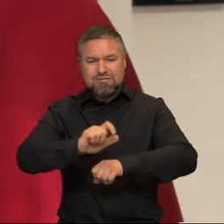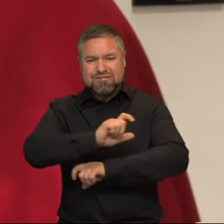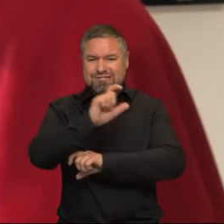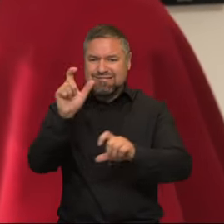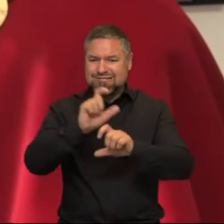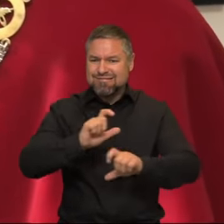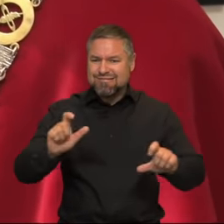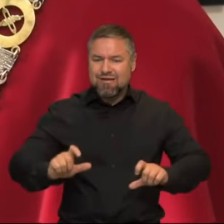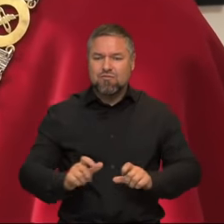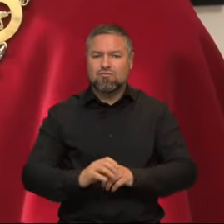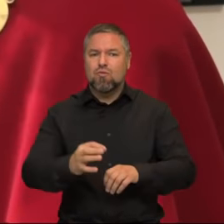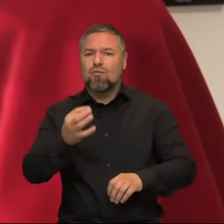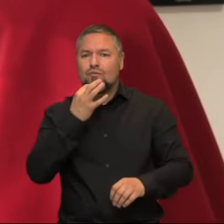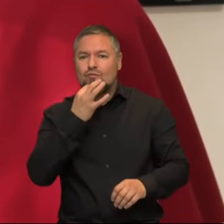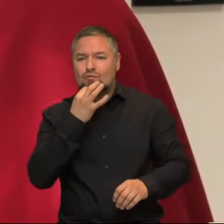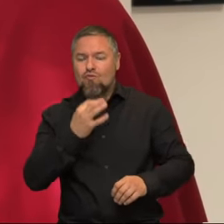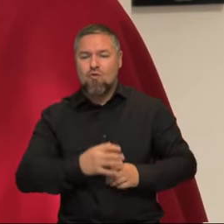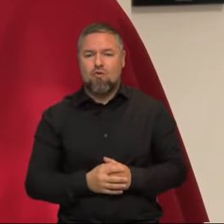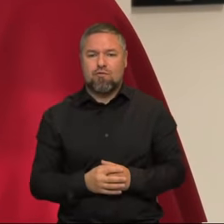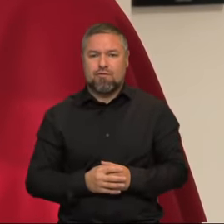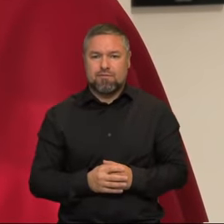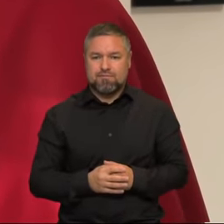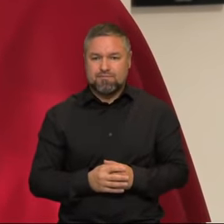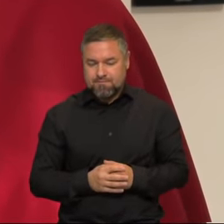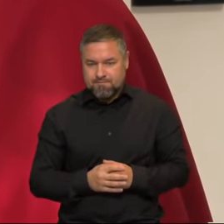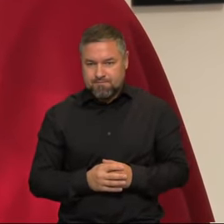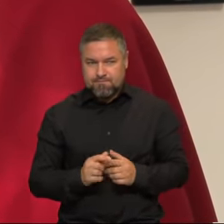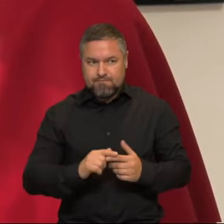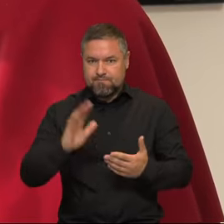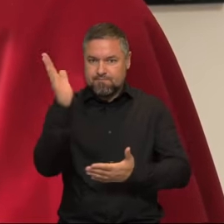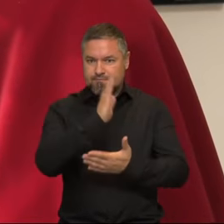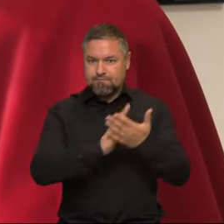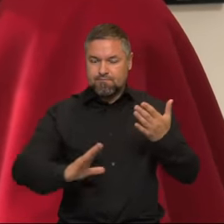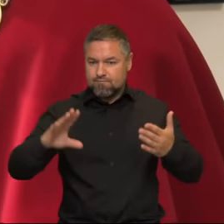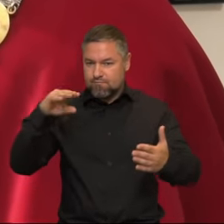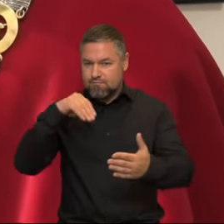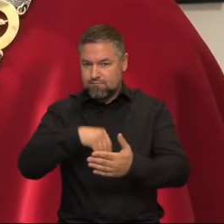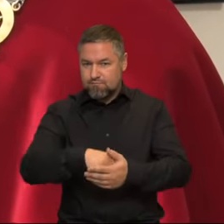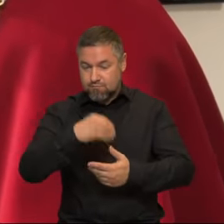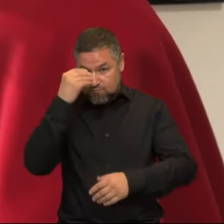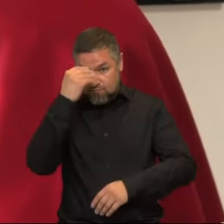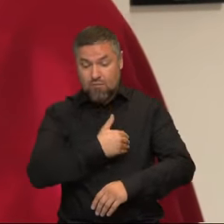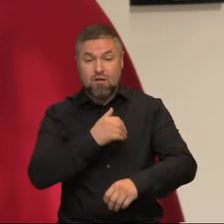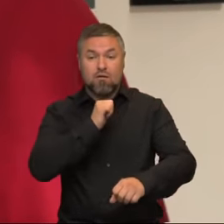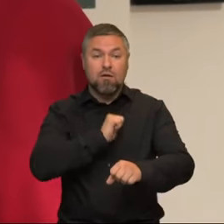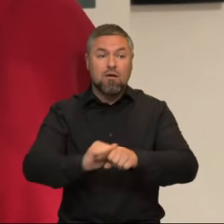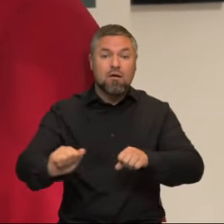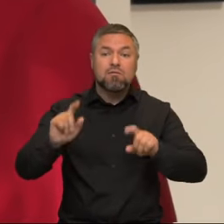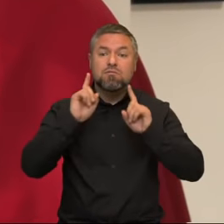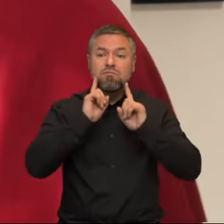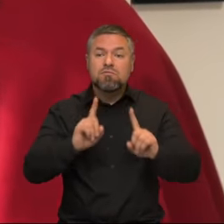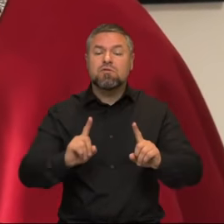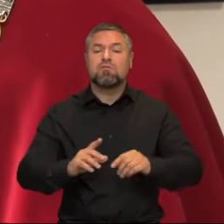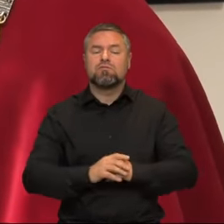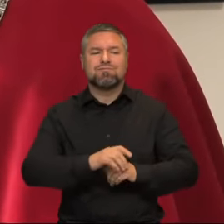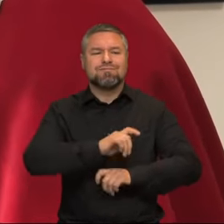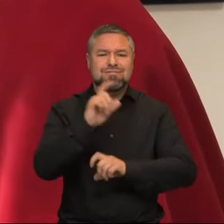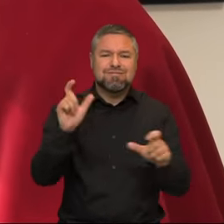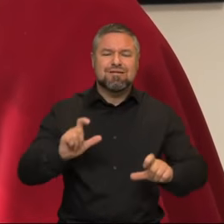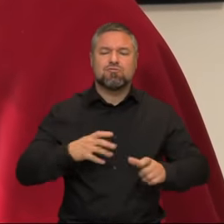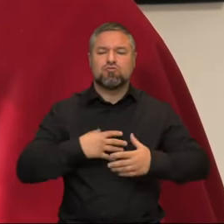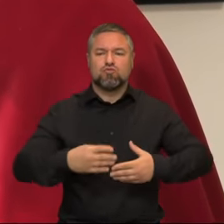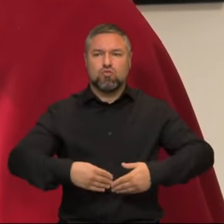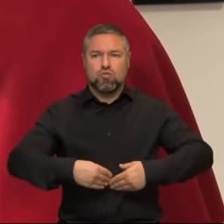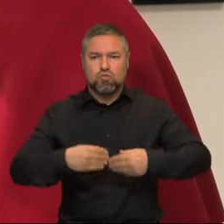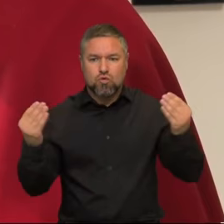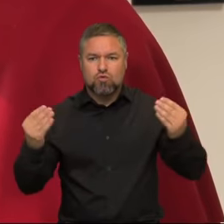wciąż młodą jednostką na mapie naszej uczelni, ale jest jednostką, która ciągle się